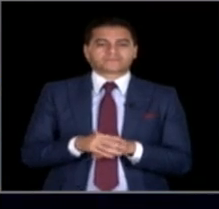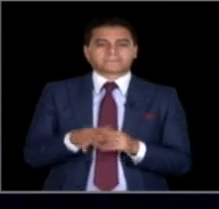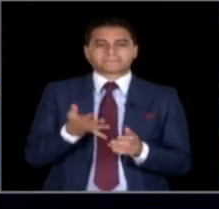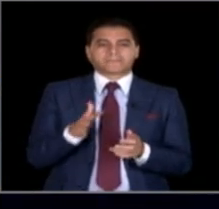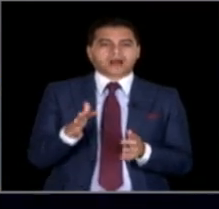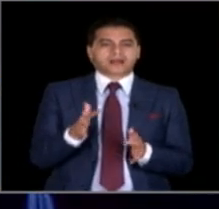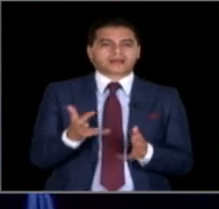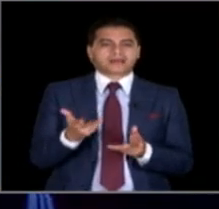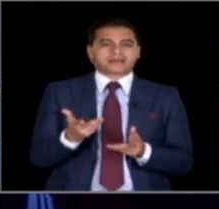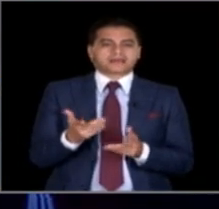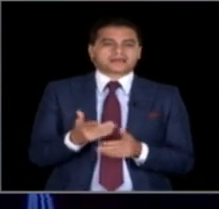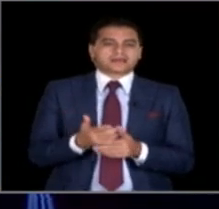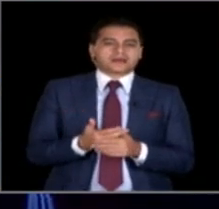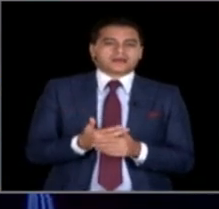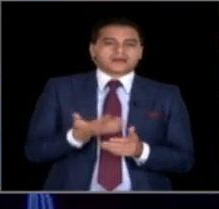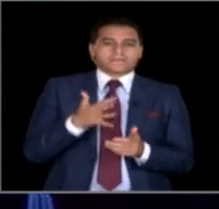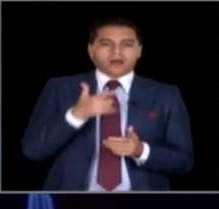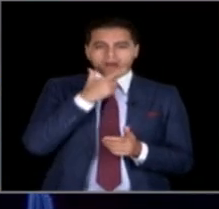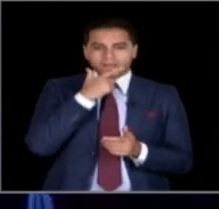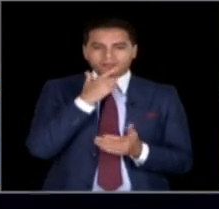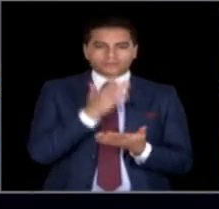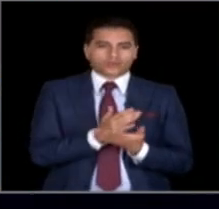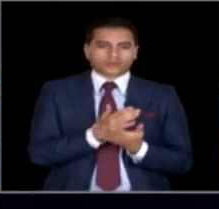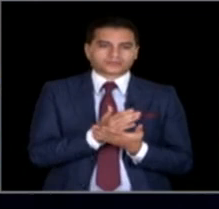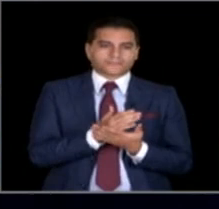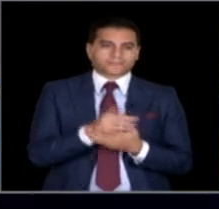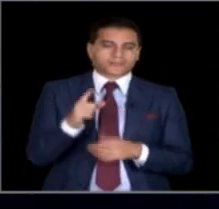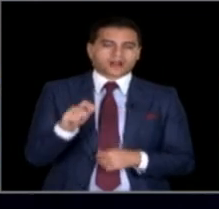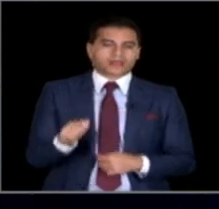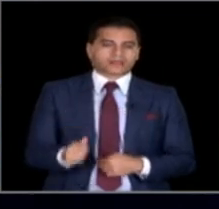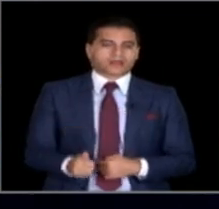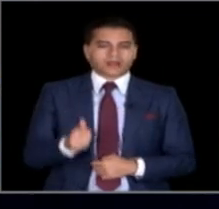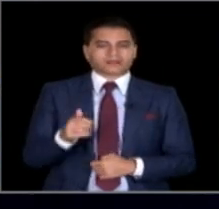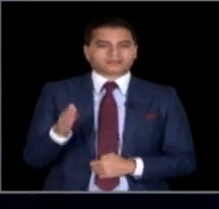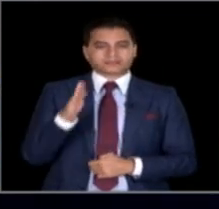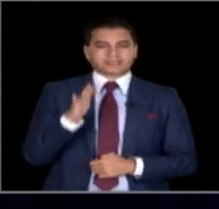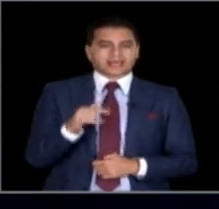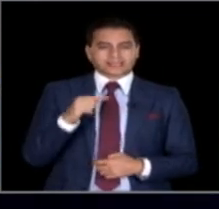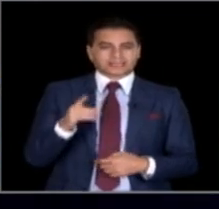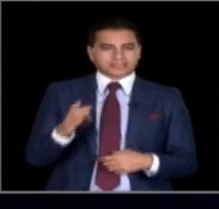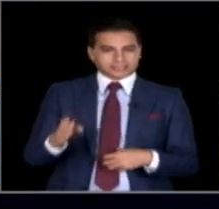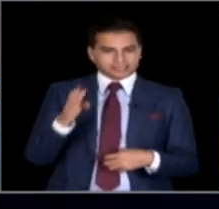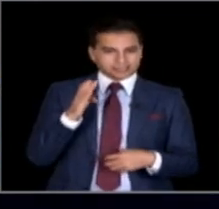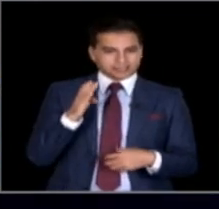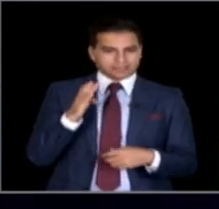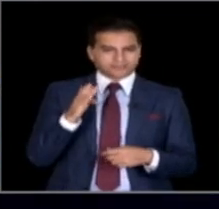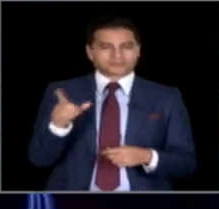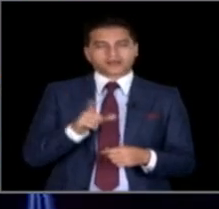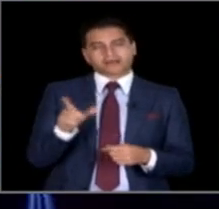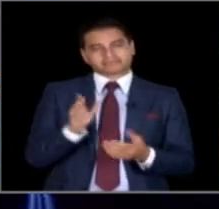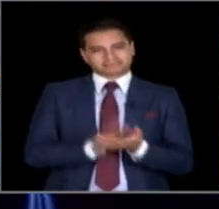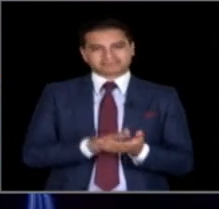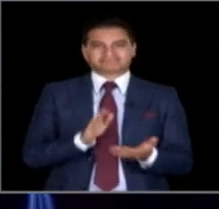ايه؟ البحر الابيض المتوسط. رضا سيد البحر الابيض المتوسط. اجابة